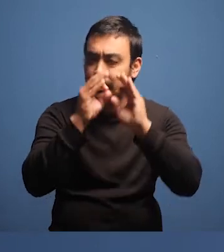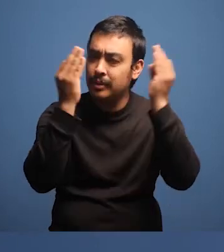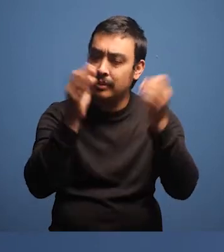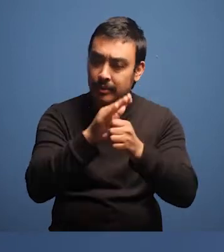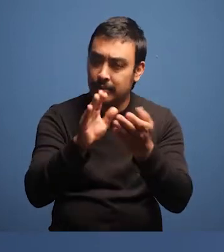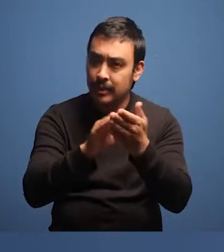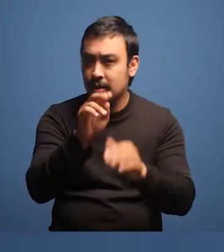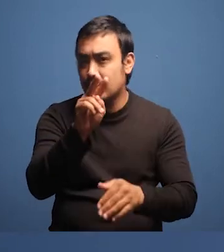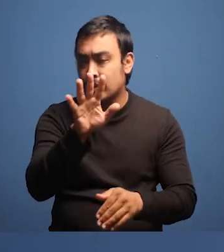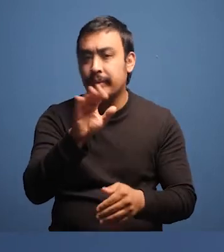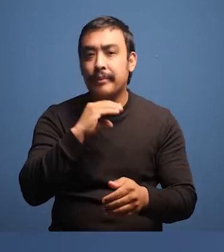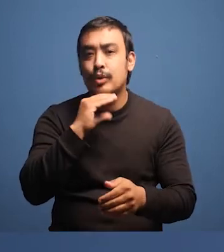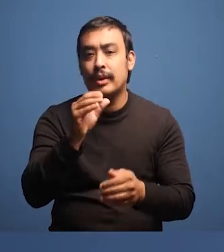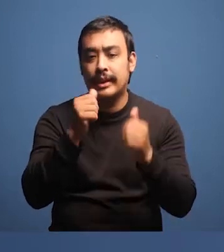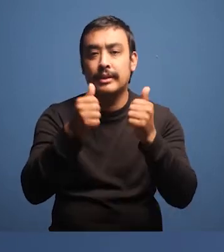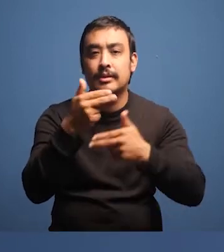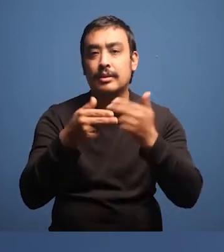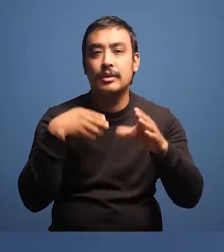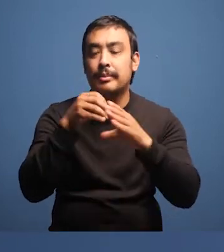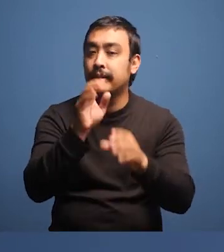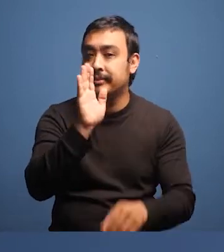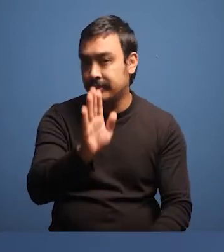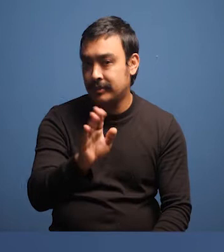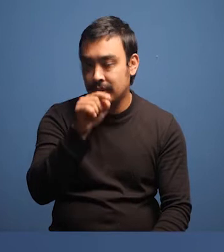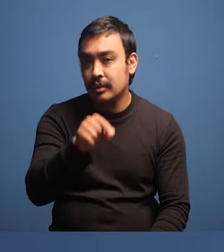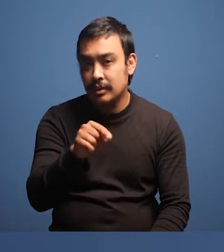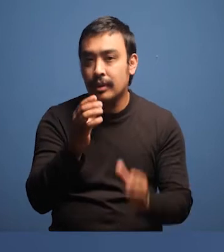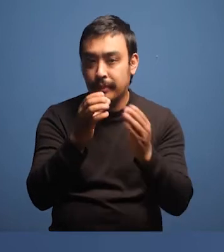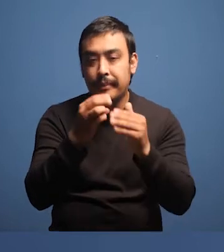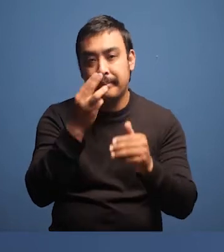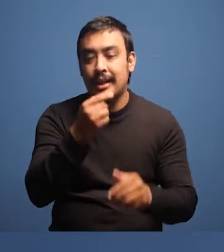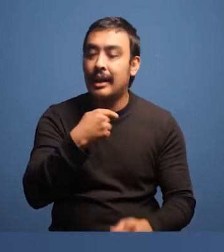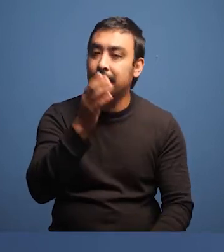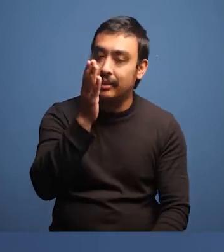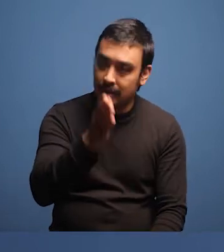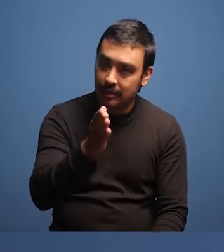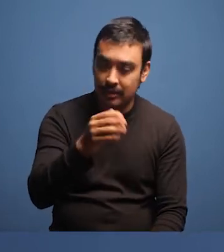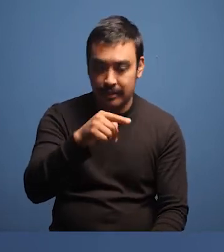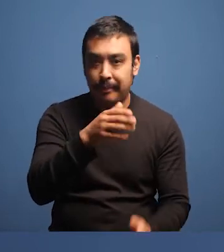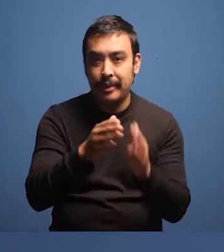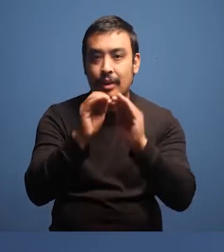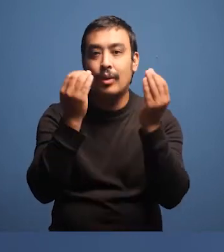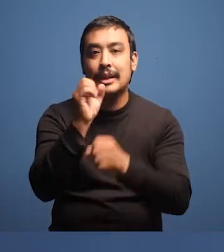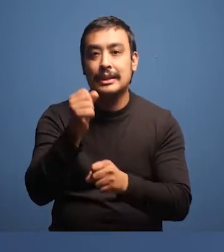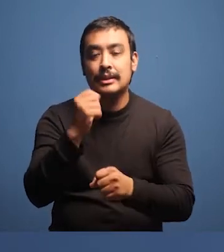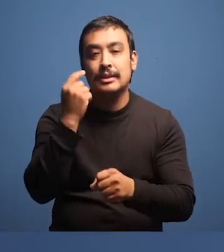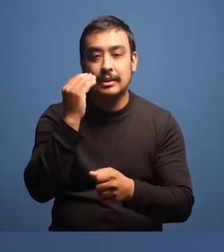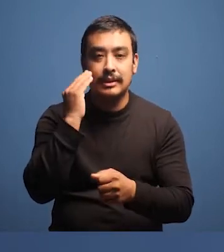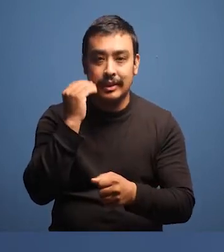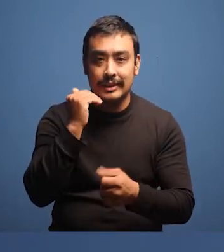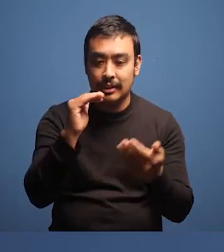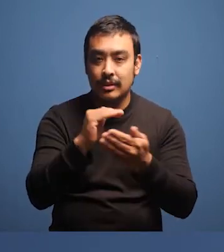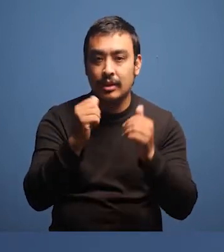विश्वभरबाट अराउन्ड 25 युथ एक्टिभिस्टहरू चाहिँ संलग्न हुनुहुन्छ। यस ग्रुपमा चाहिँ हामीले प्लान इन्टरनेसनलको गर्ल्स गेट इक्वल